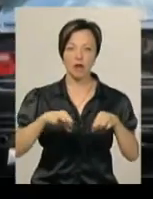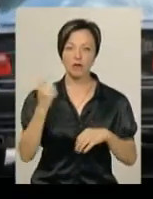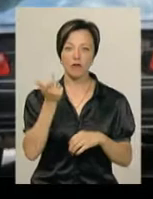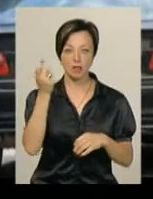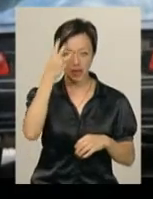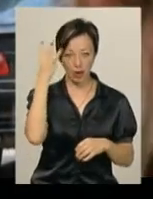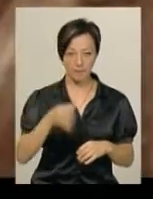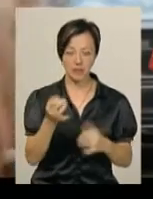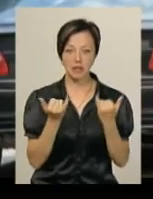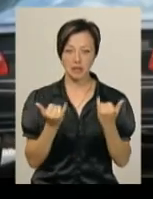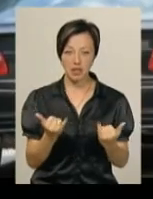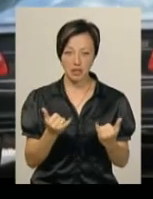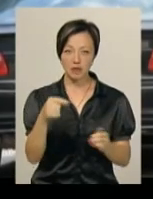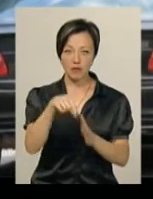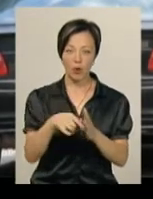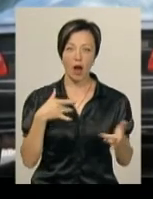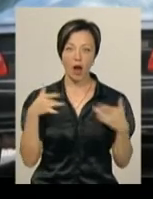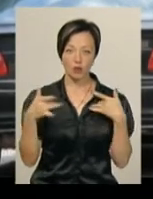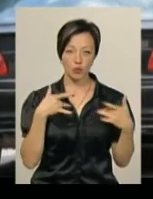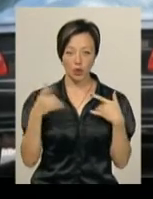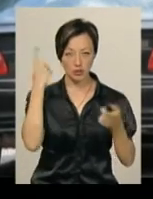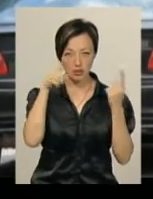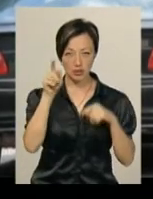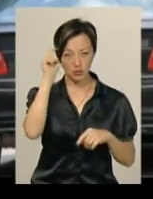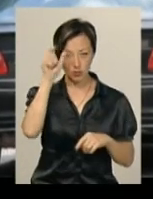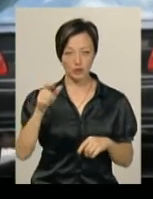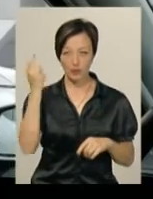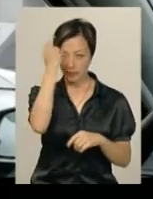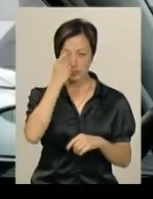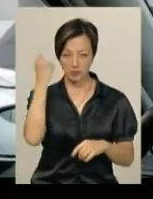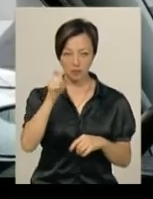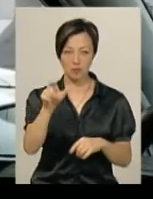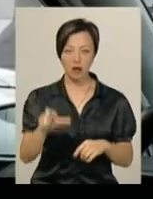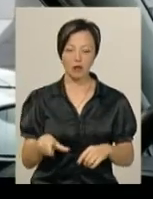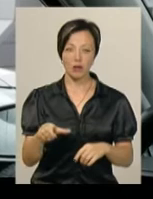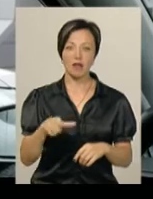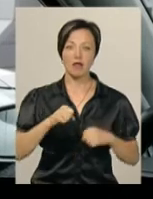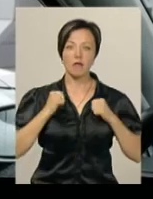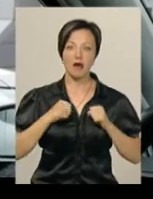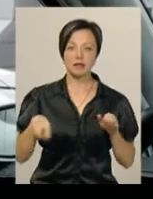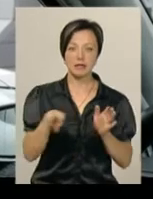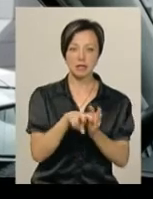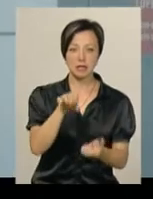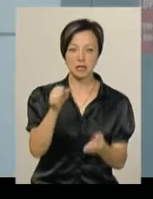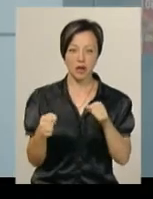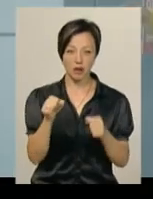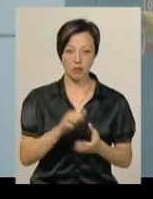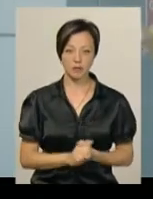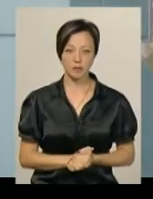Хмельниччини. Нині він у ролі актора. За легендою, чоловік на підпитку із пляшкою у руці намагається сісти за кермо.